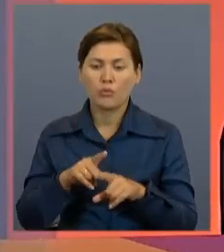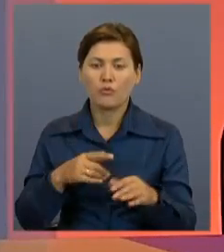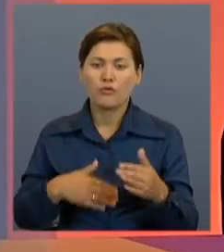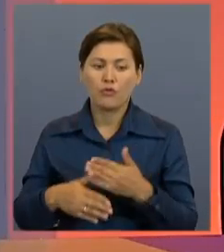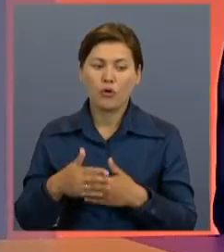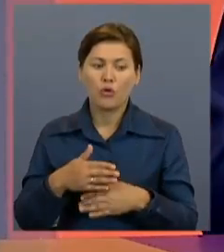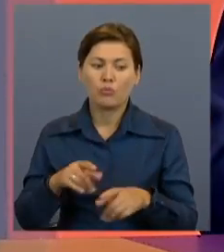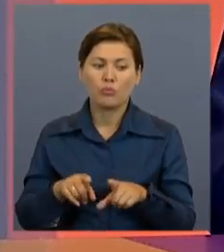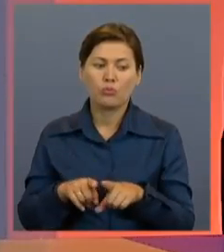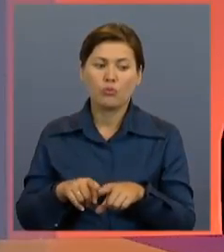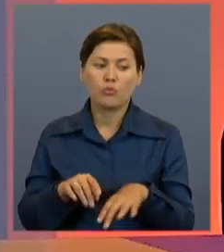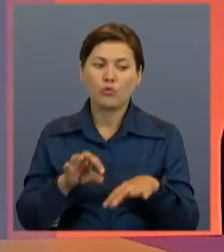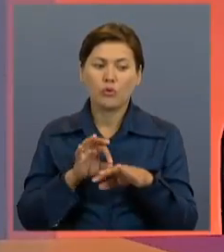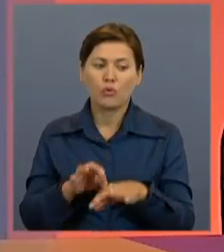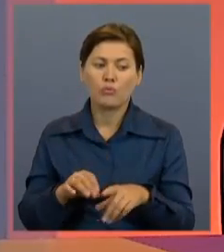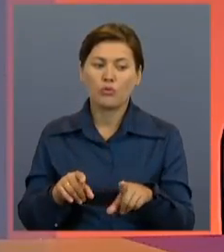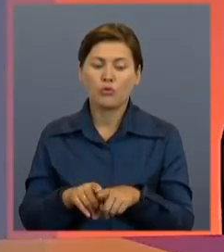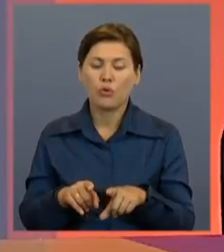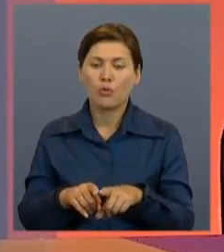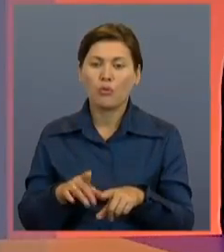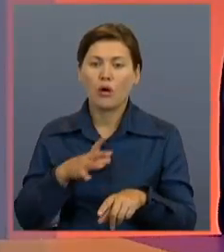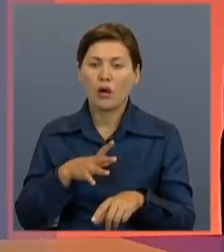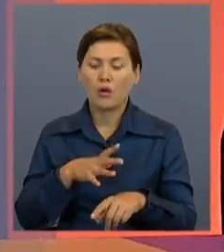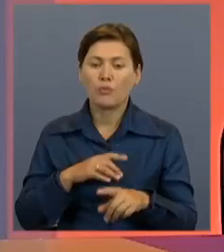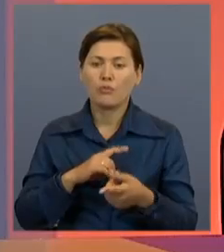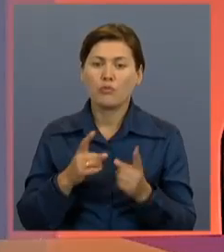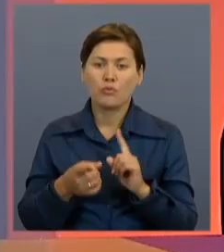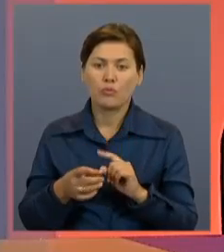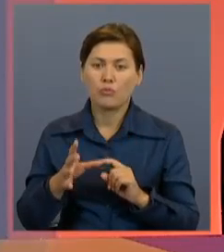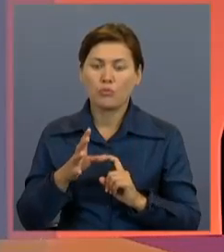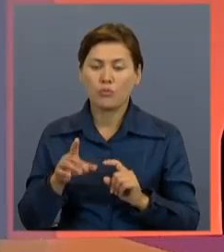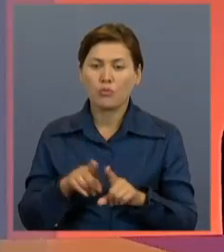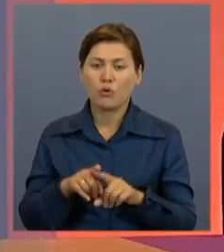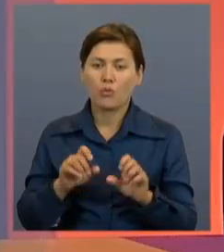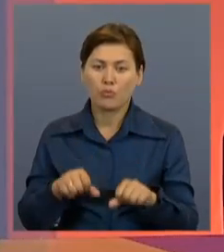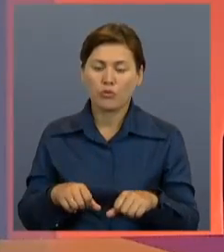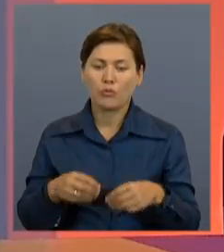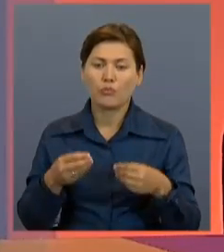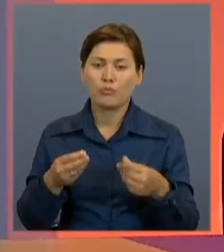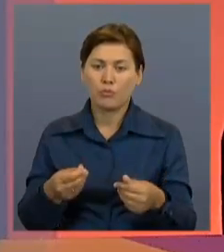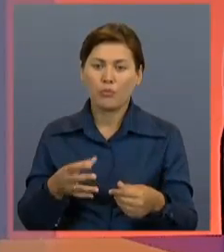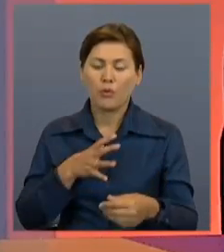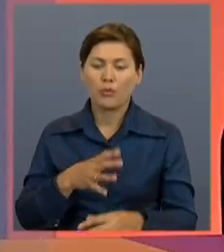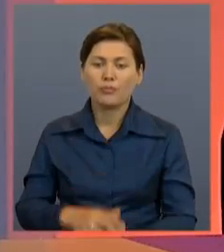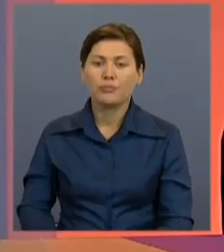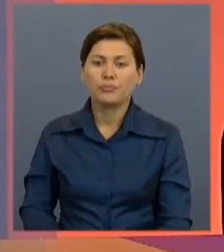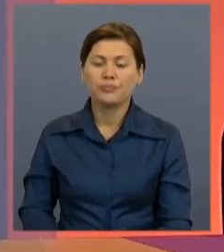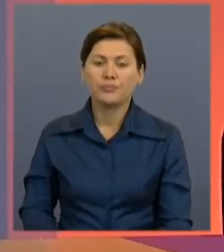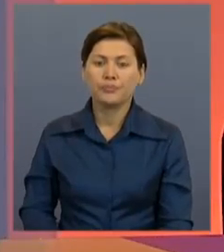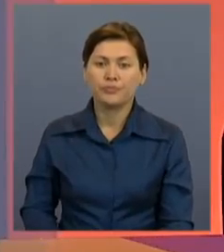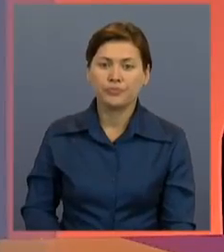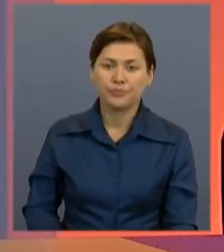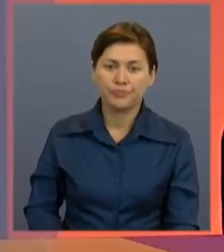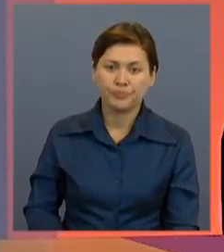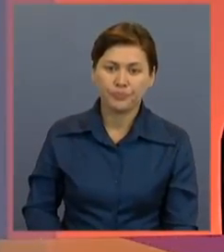мүгедектікке былайша ауысып кетпеуіне мүмкіндік жасайды. Міне, осындай